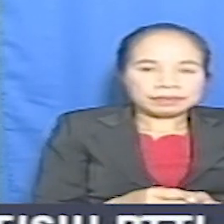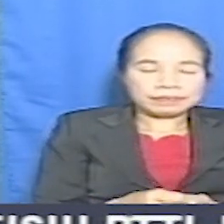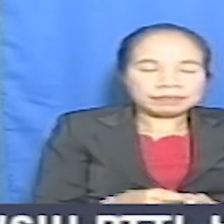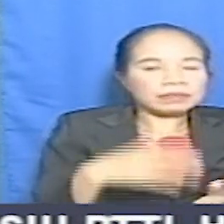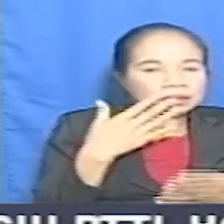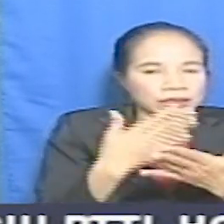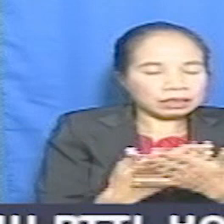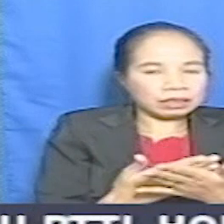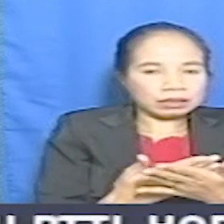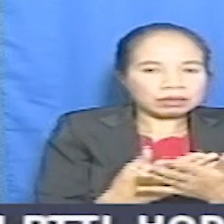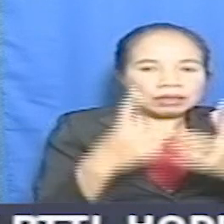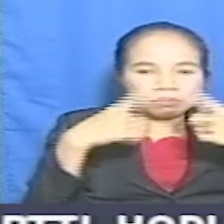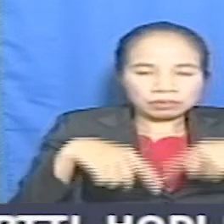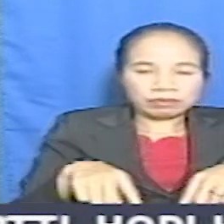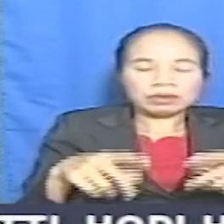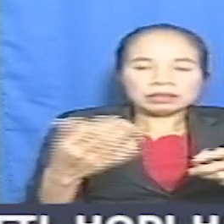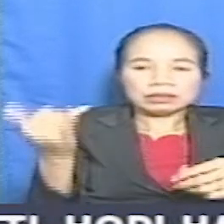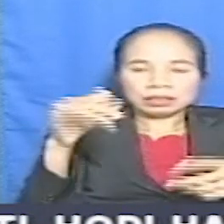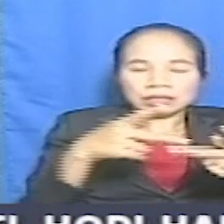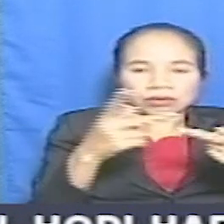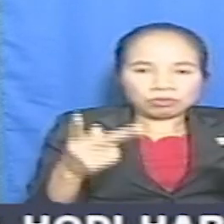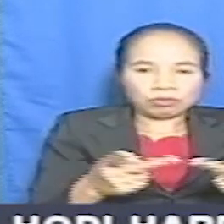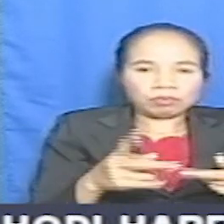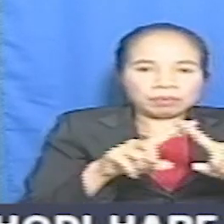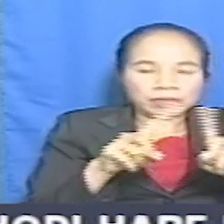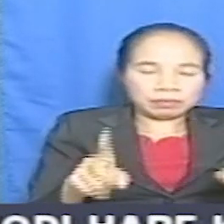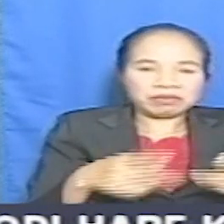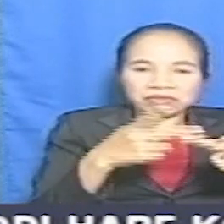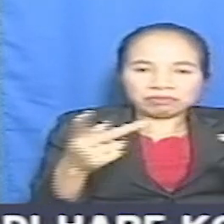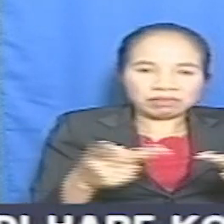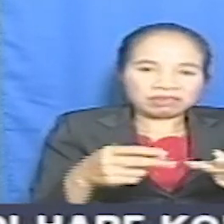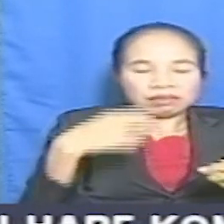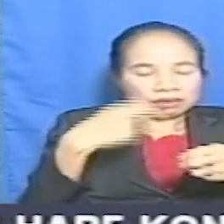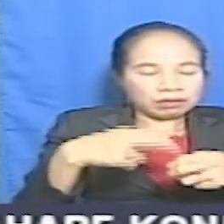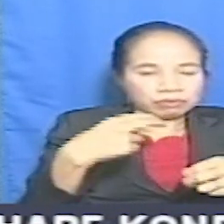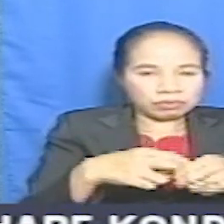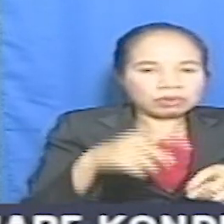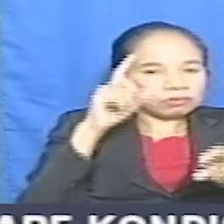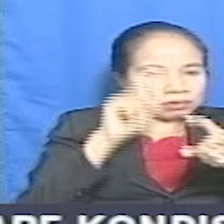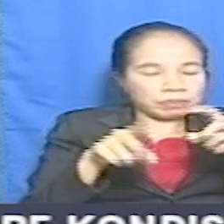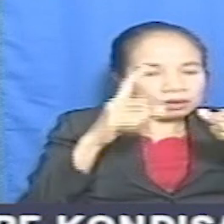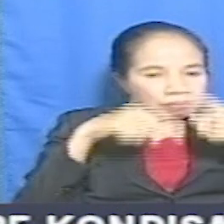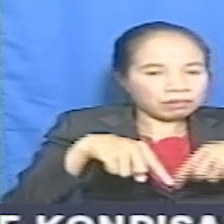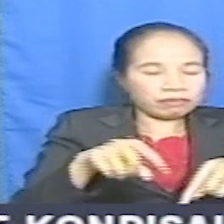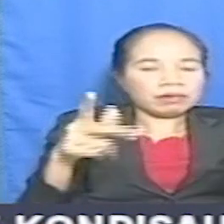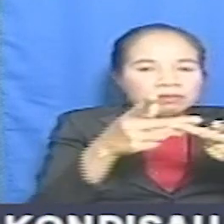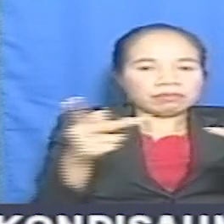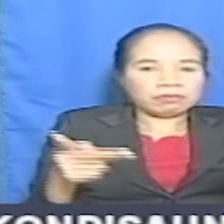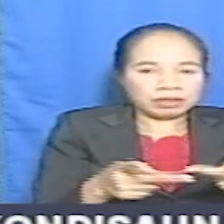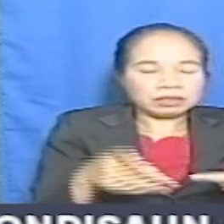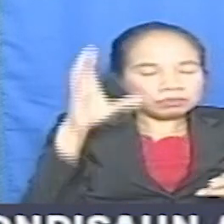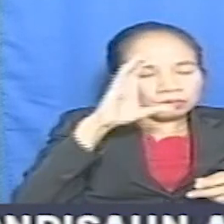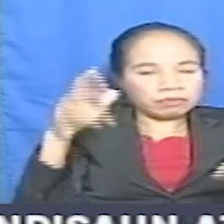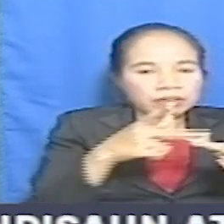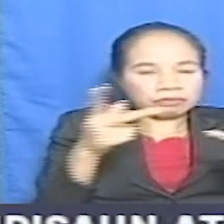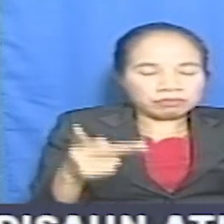dia kona sira atu fira fali basir na fati ma besir na fati ne risiko ona sira labele fira bayi na fisir na fati ma besir buka fira fali fati